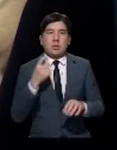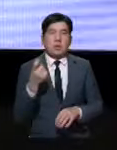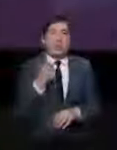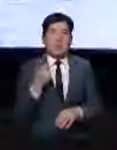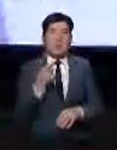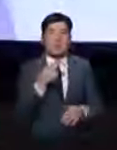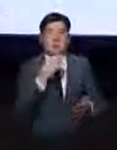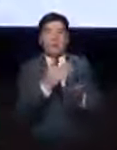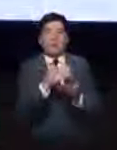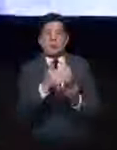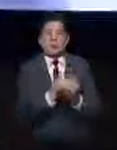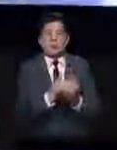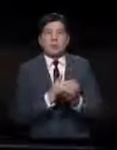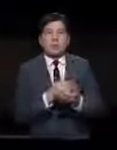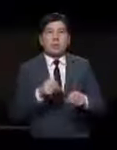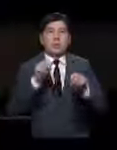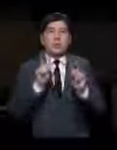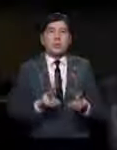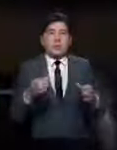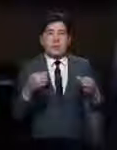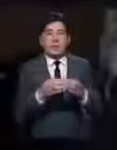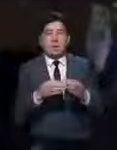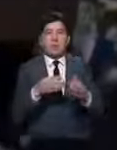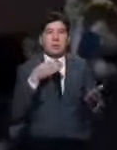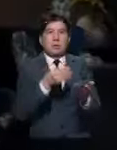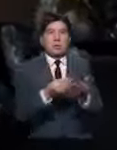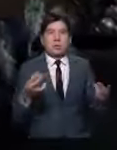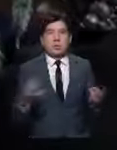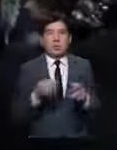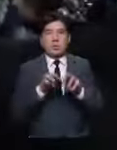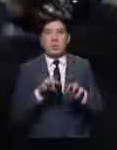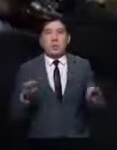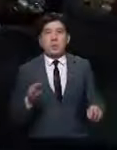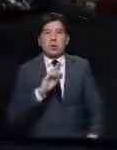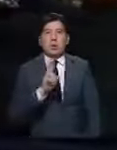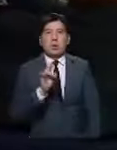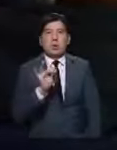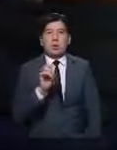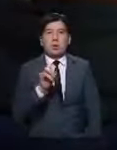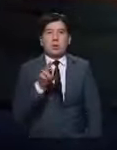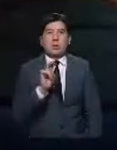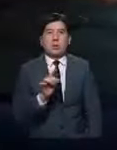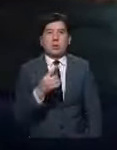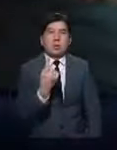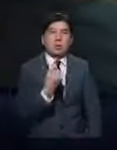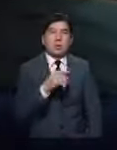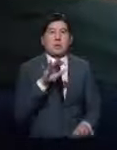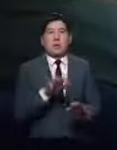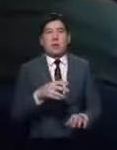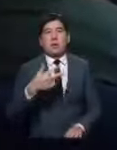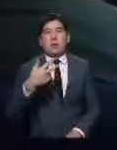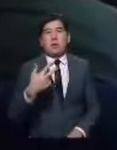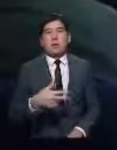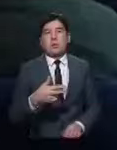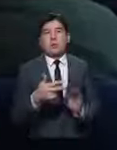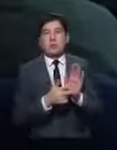сайын автордың қаламақысын арнайы ұйымдарға төлеу керек. Министрлік караокедегі бір орыннан кемі 738 теңге